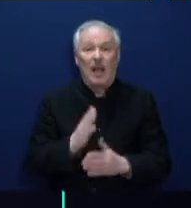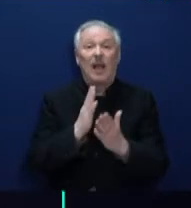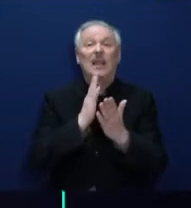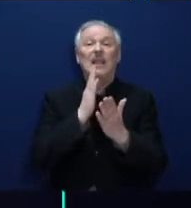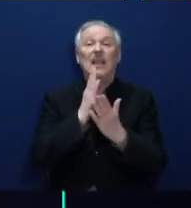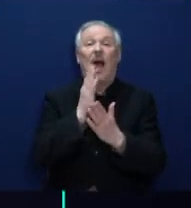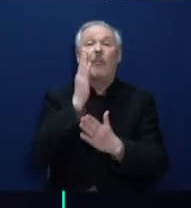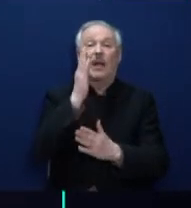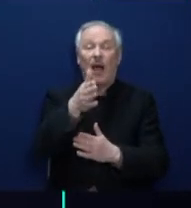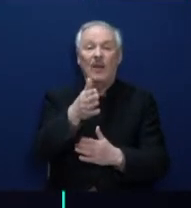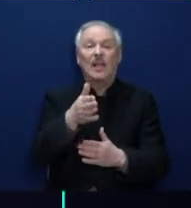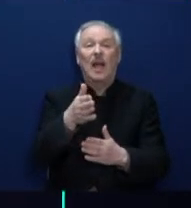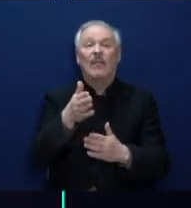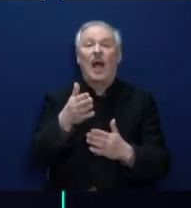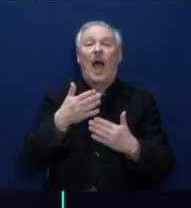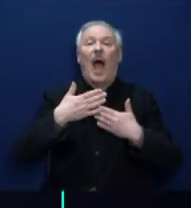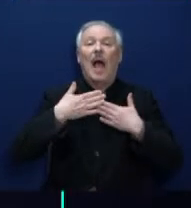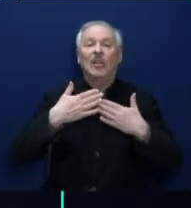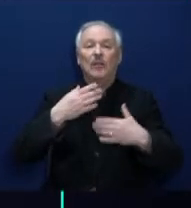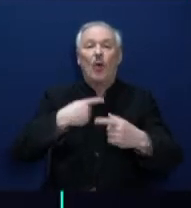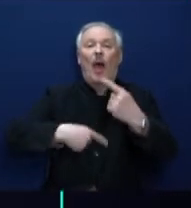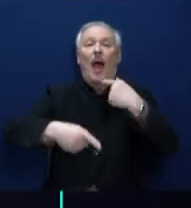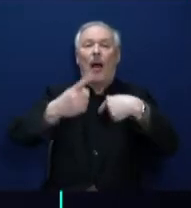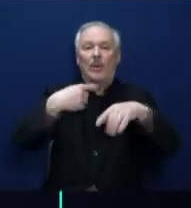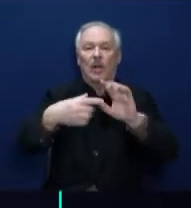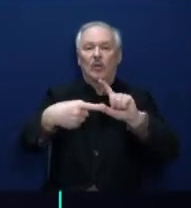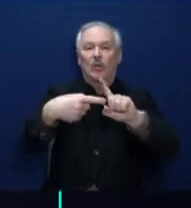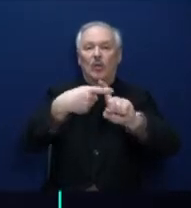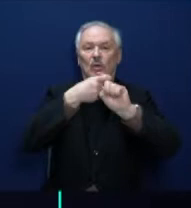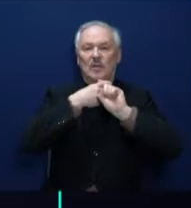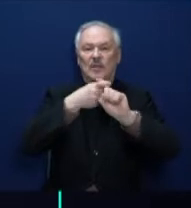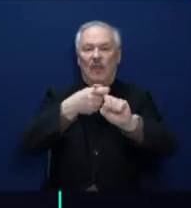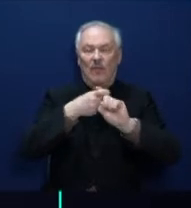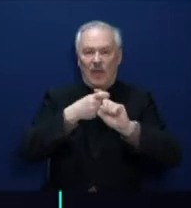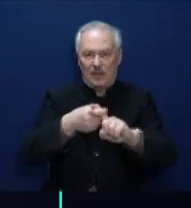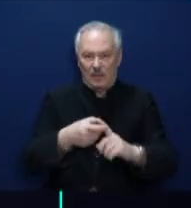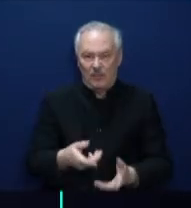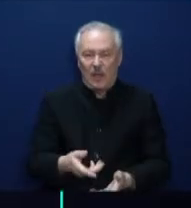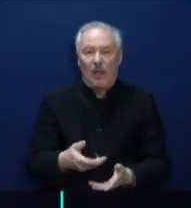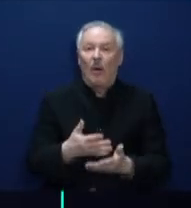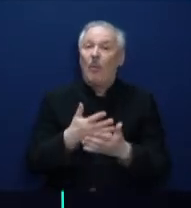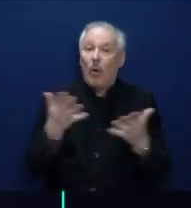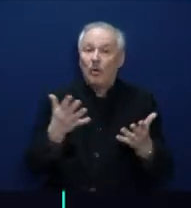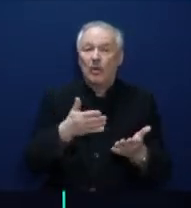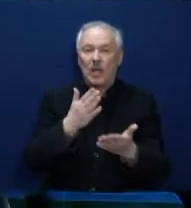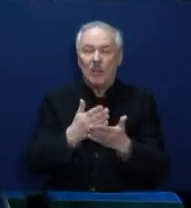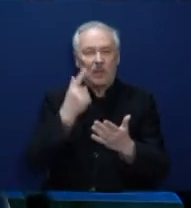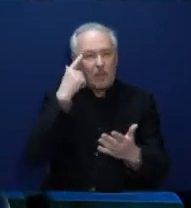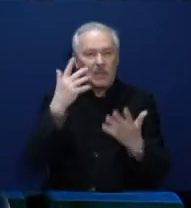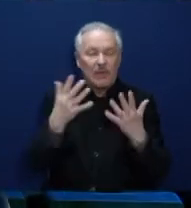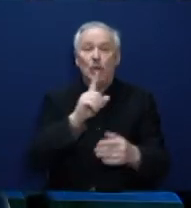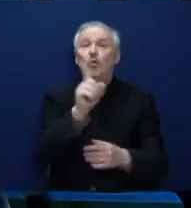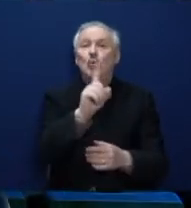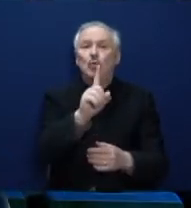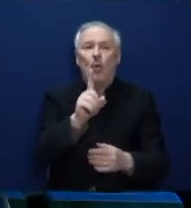на активную обратную связь. Чем больше мы имеем представление, что беспокоит